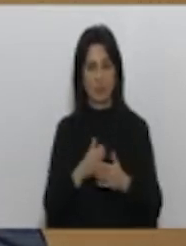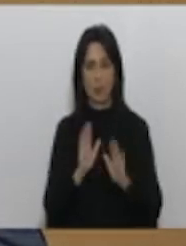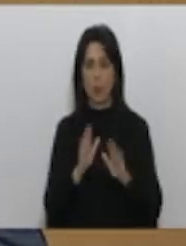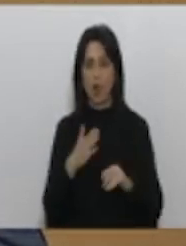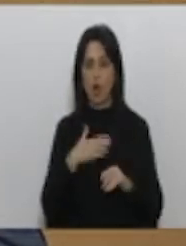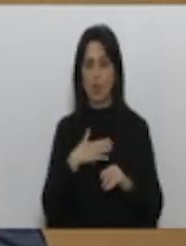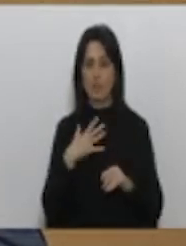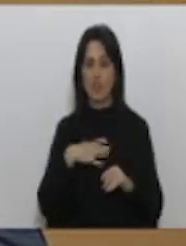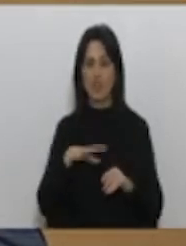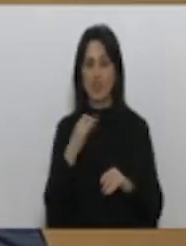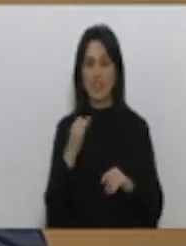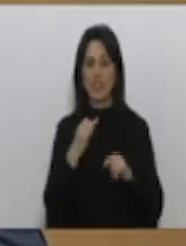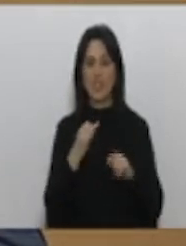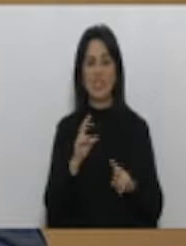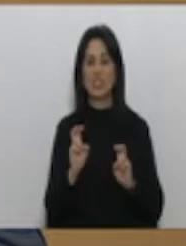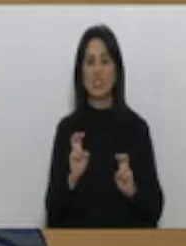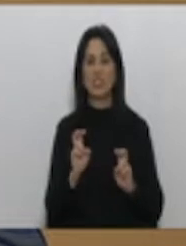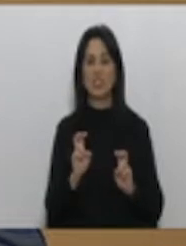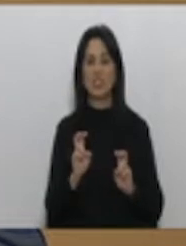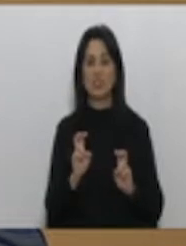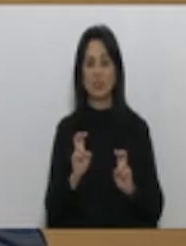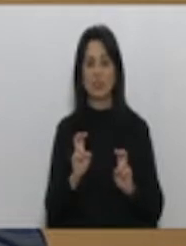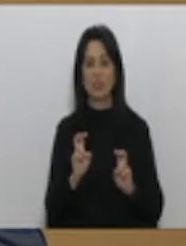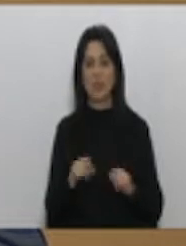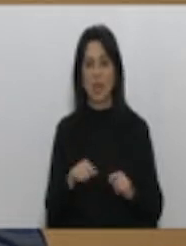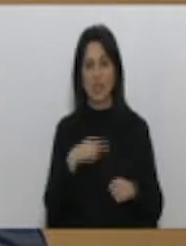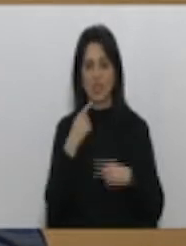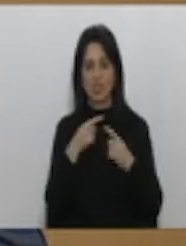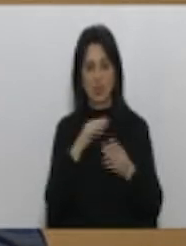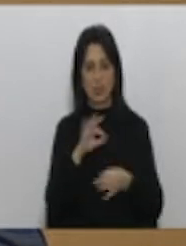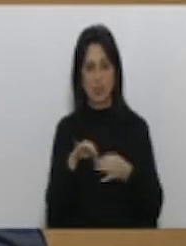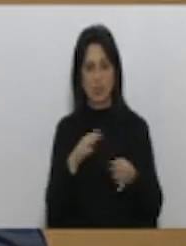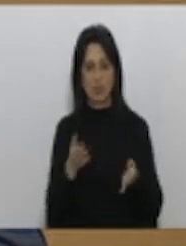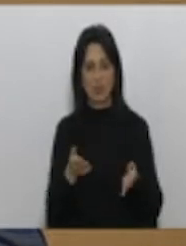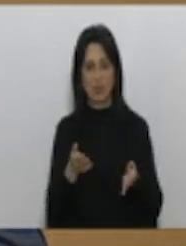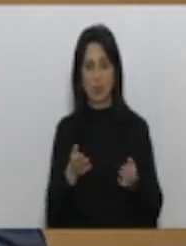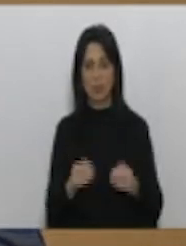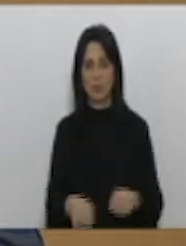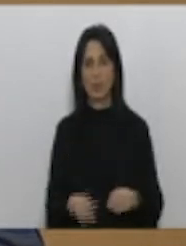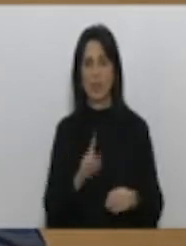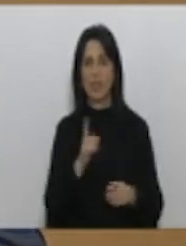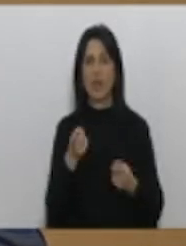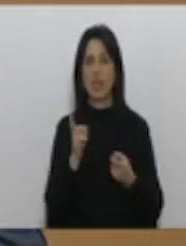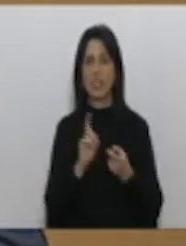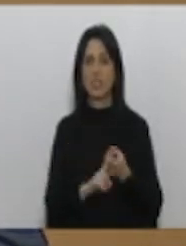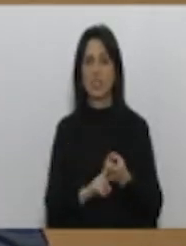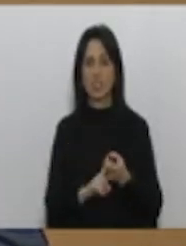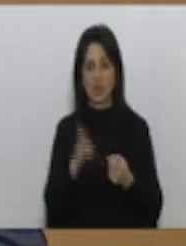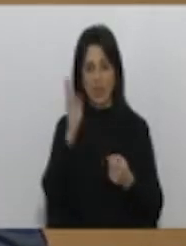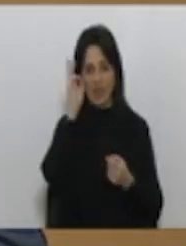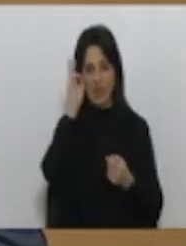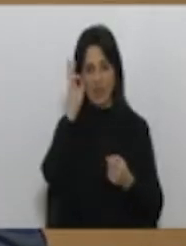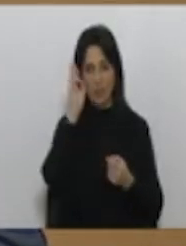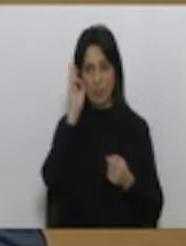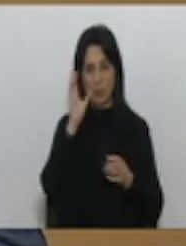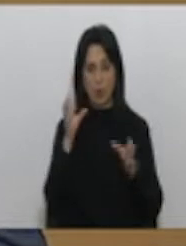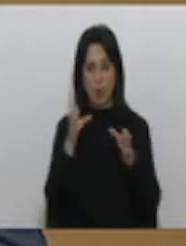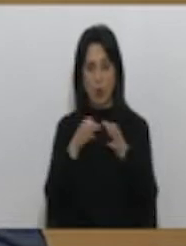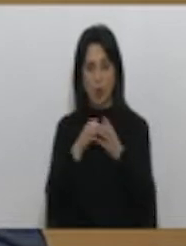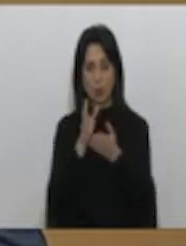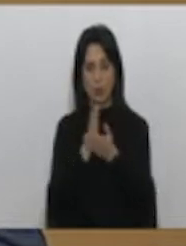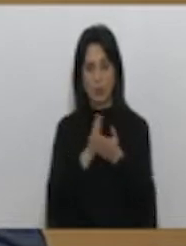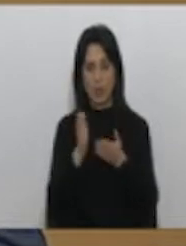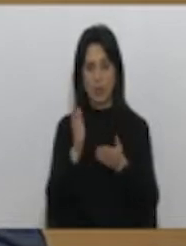ჩვენ ქვეყნის ინტერესებზე აქ საუბარი ზედმეტია. რაც შეეხება დიპლომატიურ კორპუსის